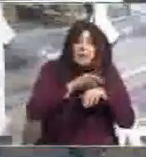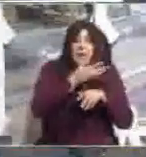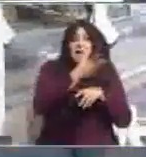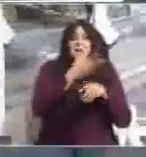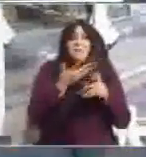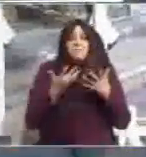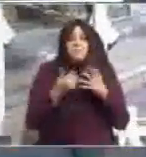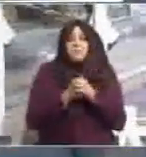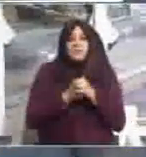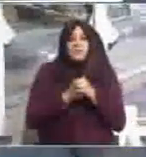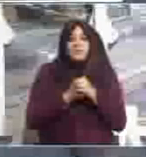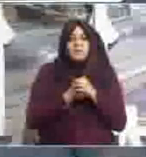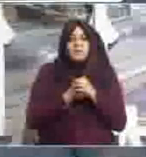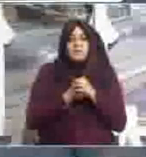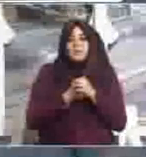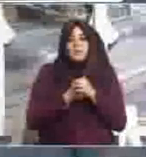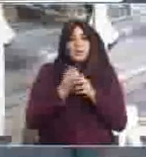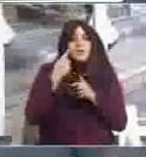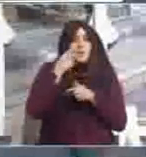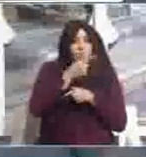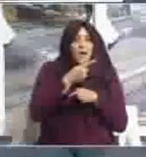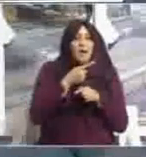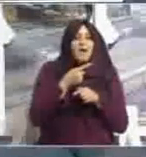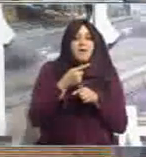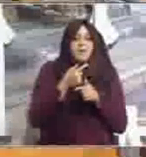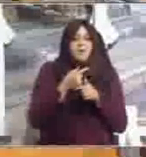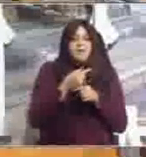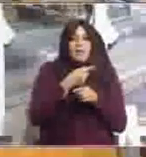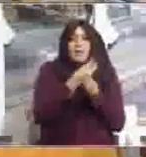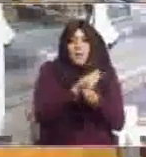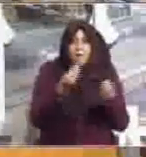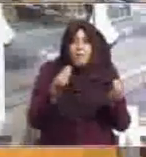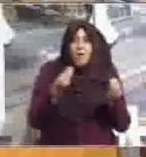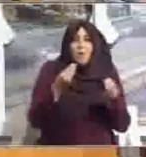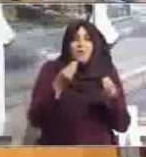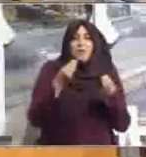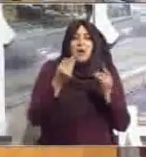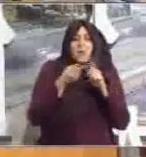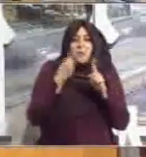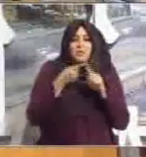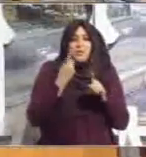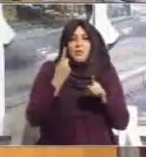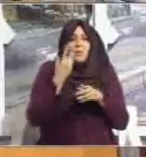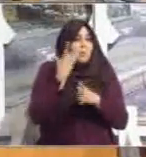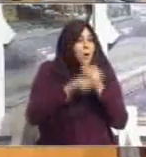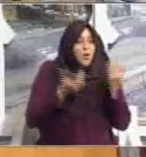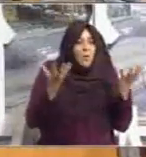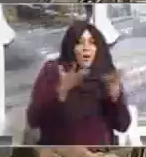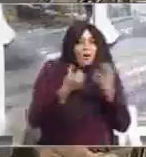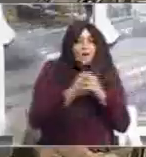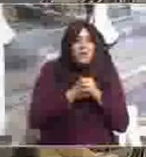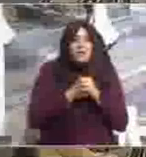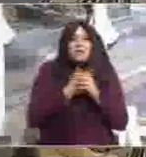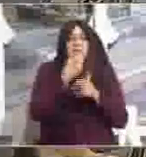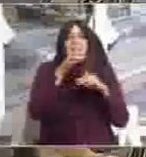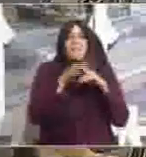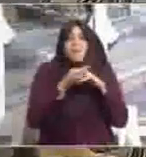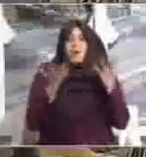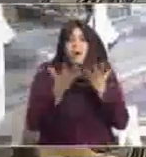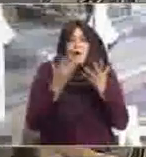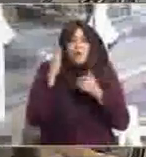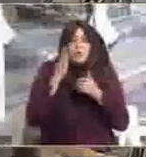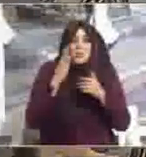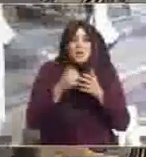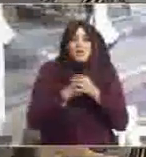ومن بعد ما يقدر له يروح لولاده يقول له روح شوف بابك كيف يمد انا، اقول له انت واش خصك واش ما قدرش يروح لمرته يقول له انت ما